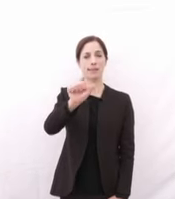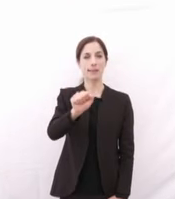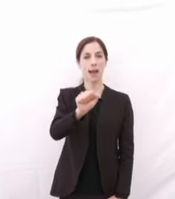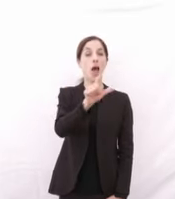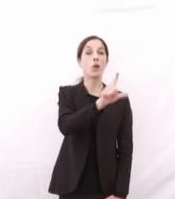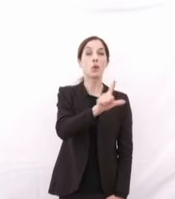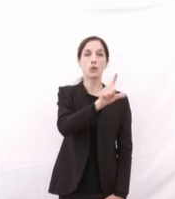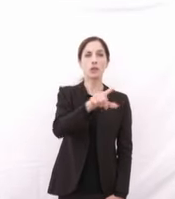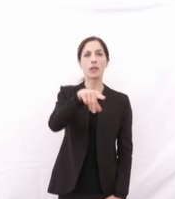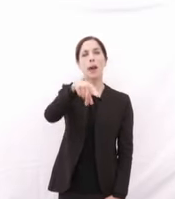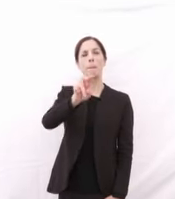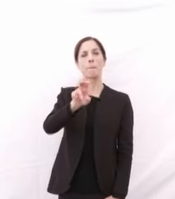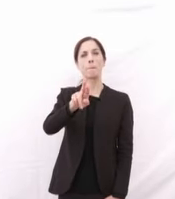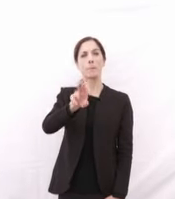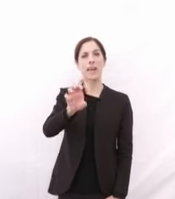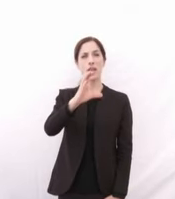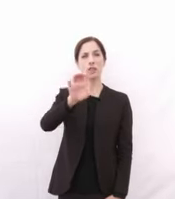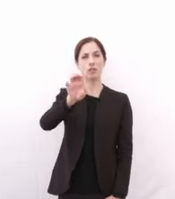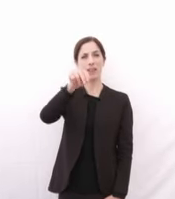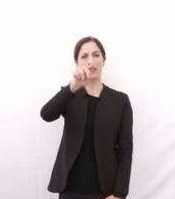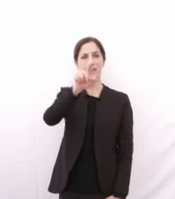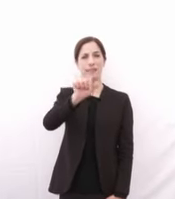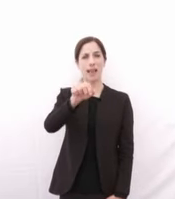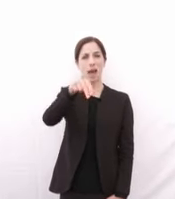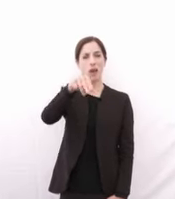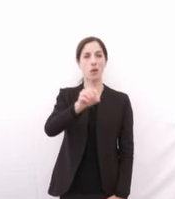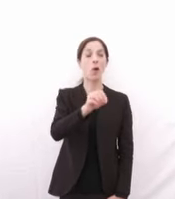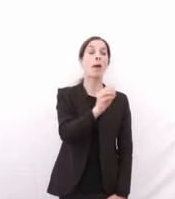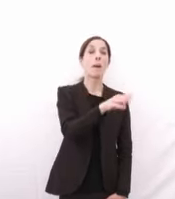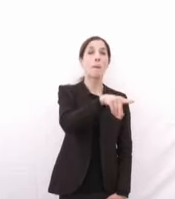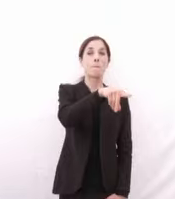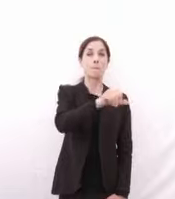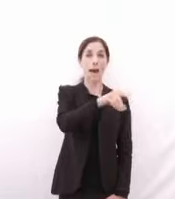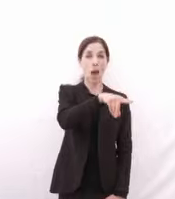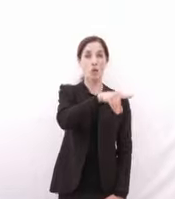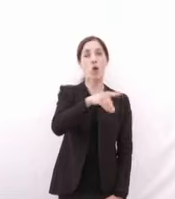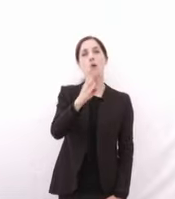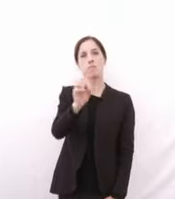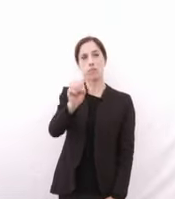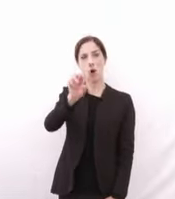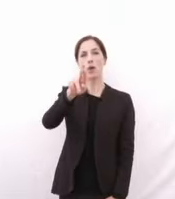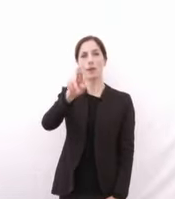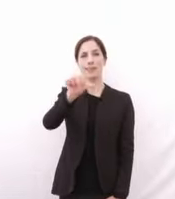Lucia Precenzano, Paolo Borsellino,